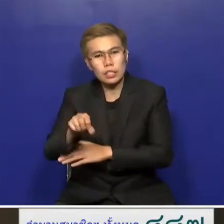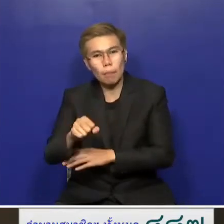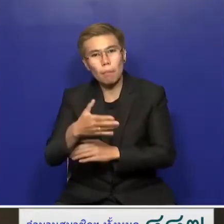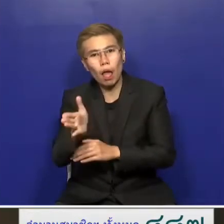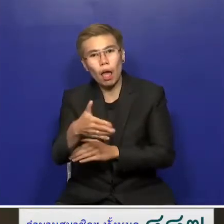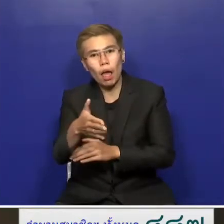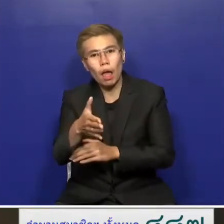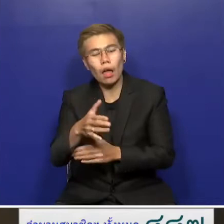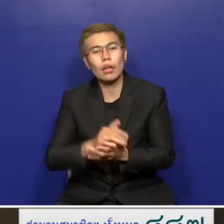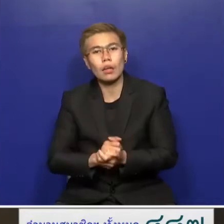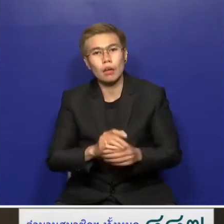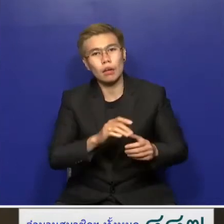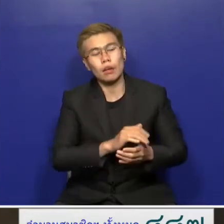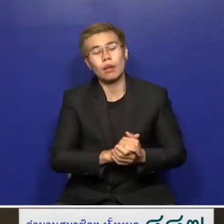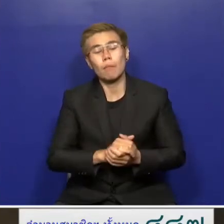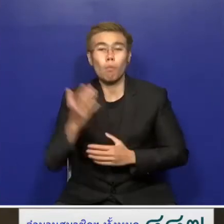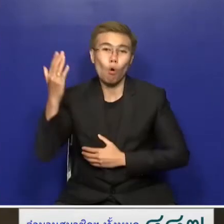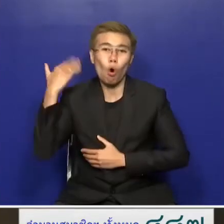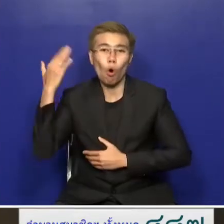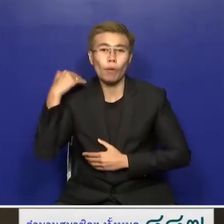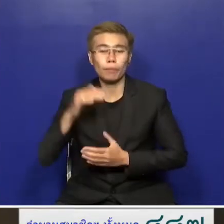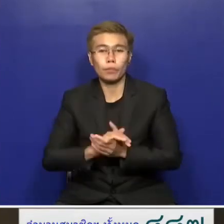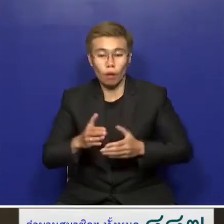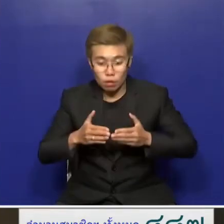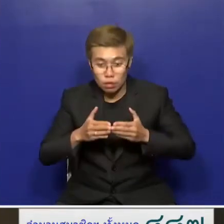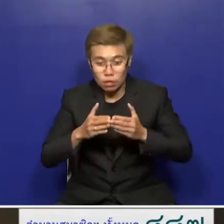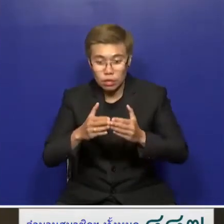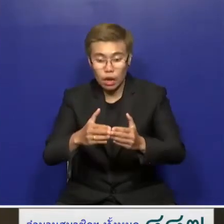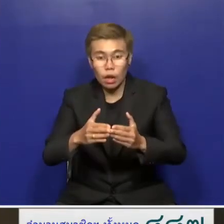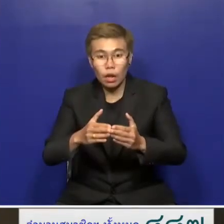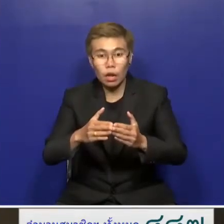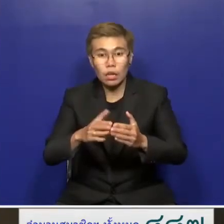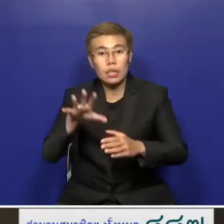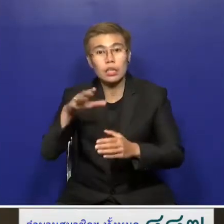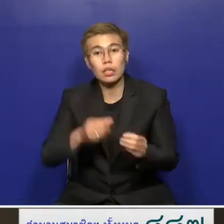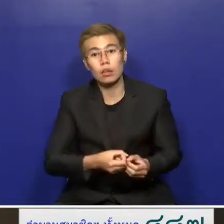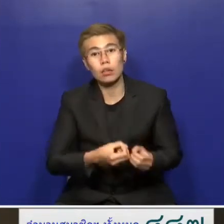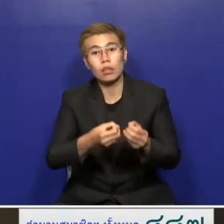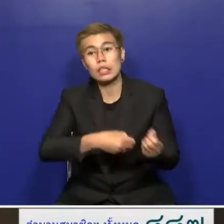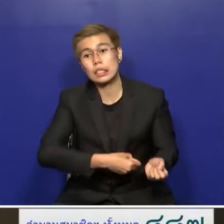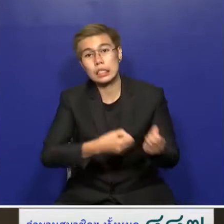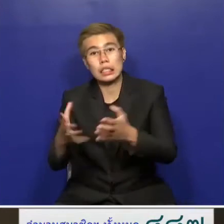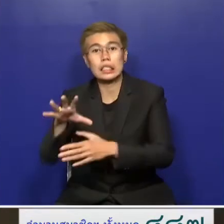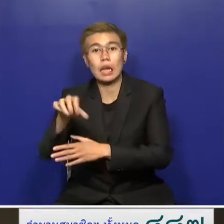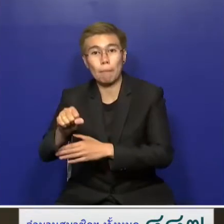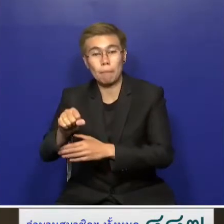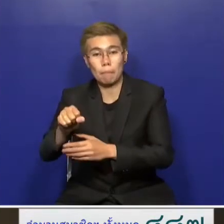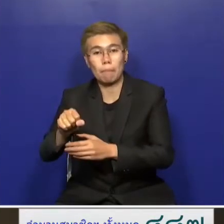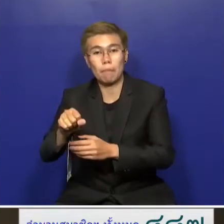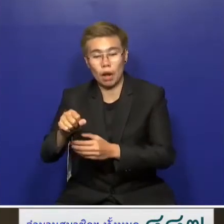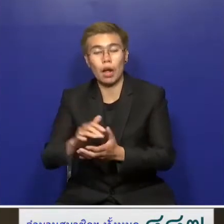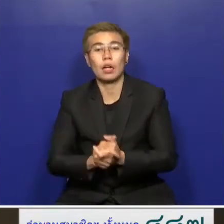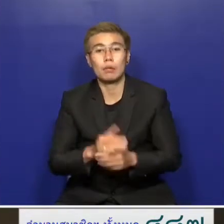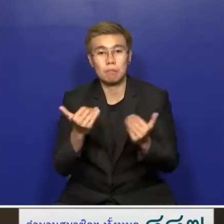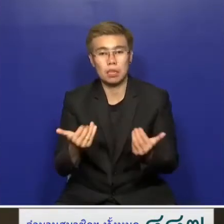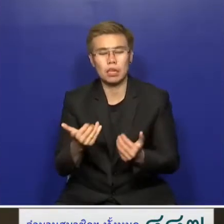นะคะ เดิมที่ผ่านมาที่ชาวประมงจะต้องอยู่ภายใต้กฎ IUUก็มีผลกระทบต่อผู้ประก